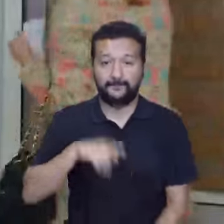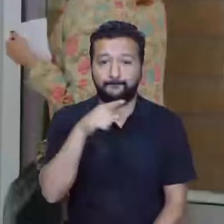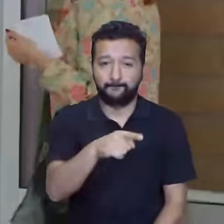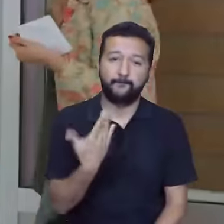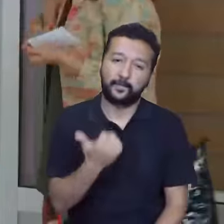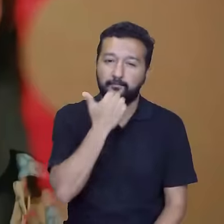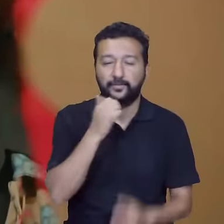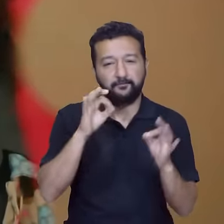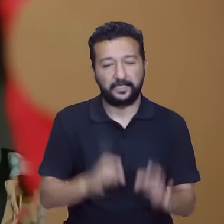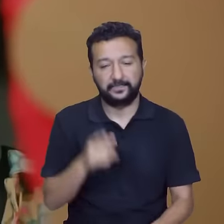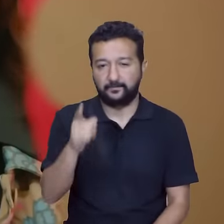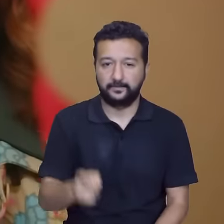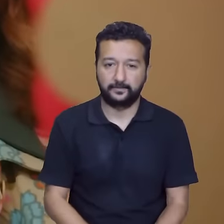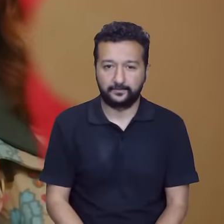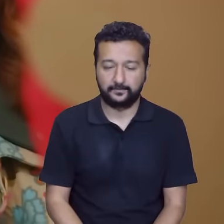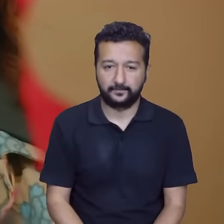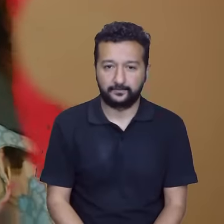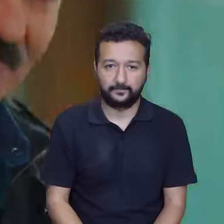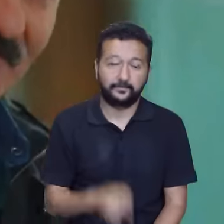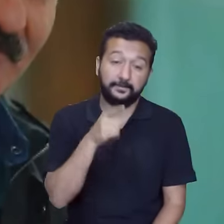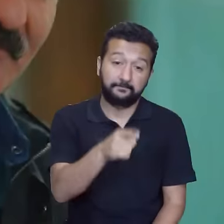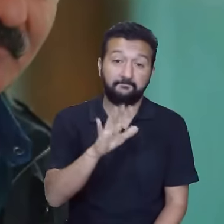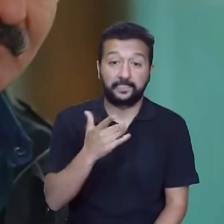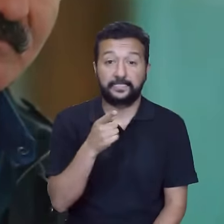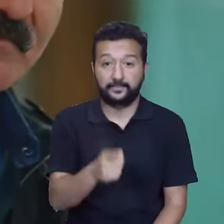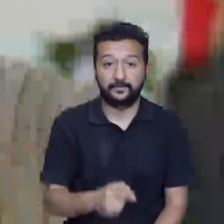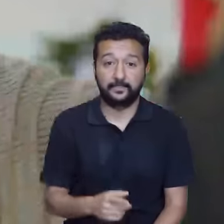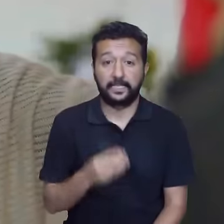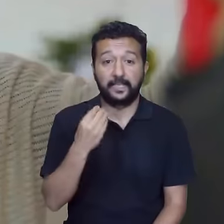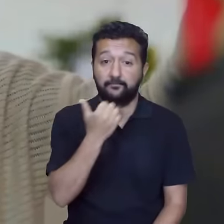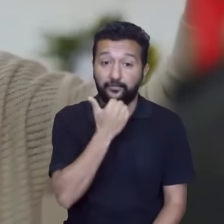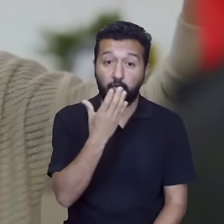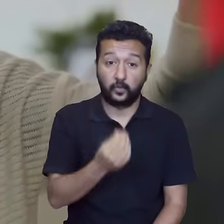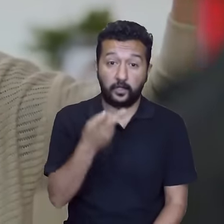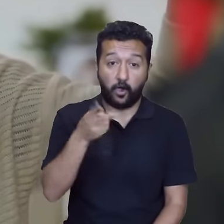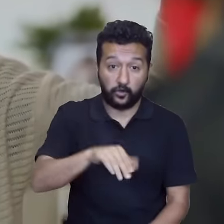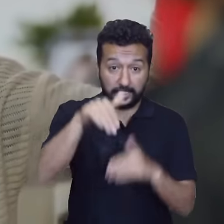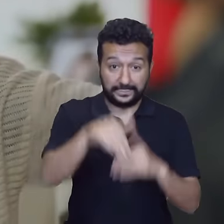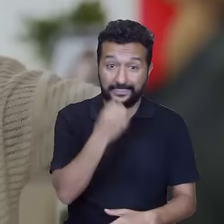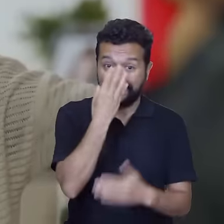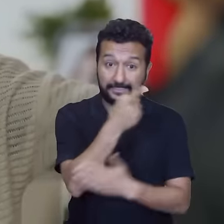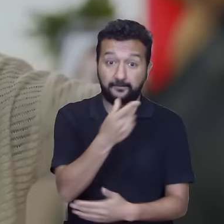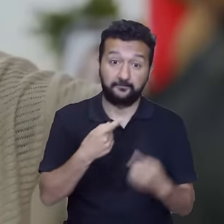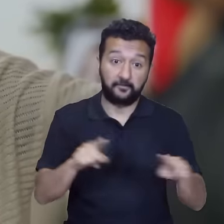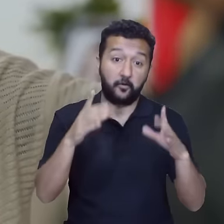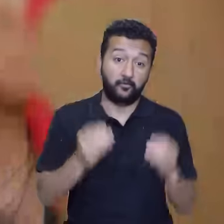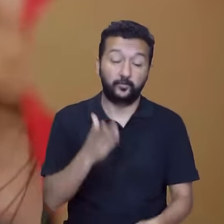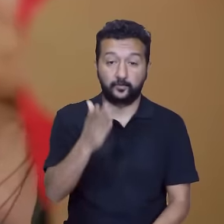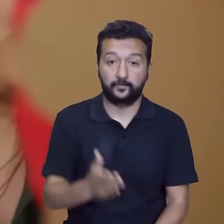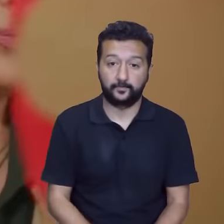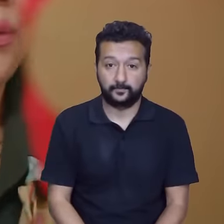Bu avans sayılsın. Ayşe'nin içi eridi. Yani avans olarak cenaze çelengi gerçekten çok enteresan